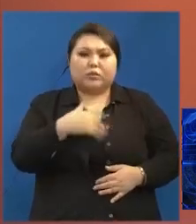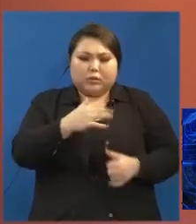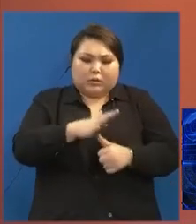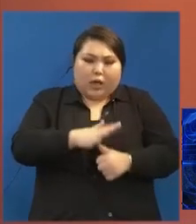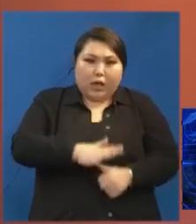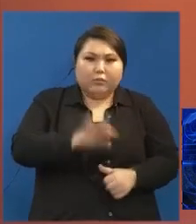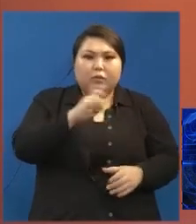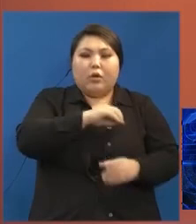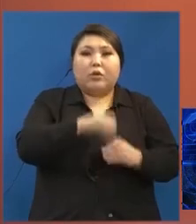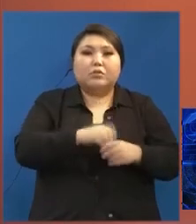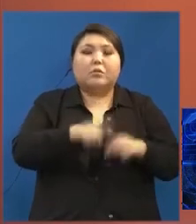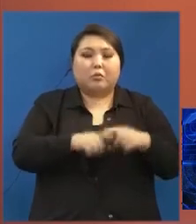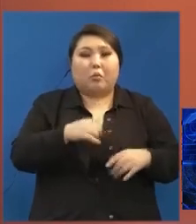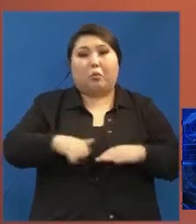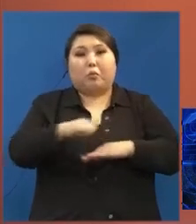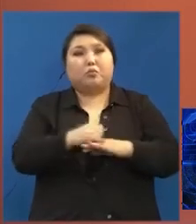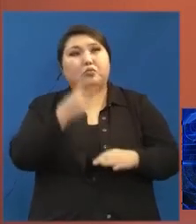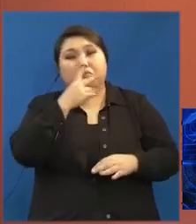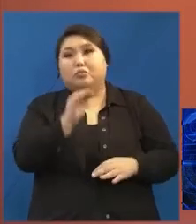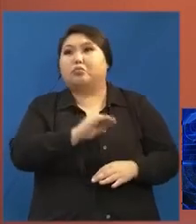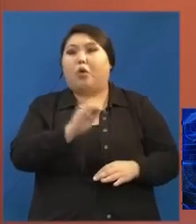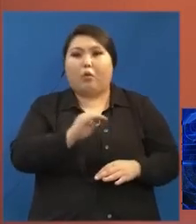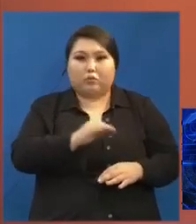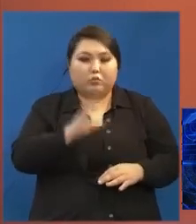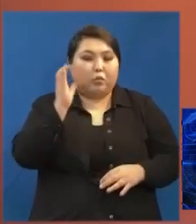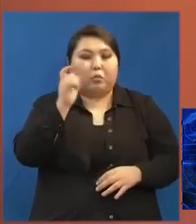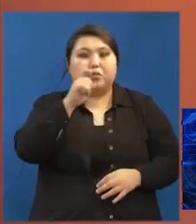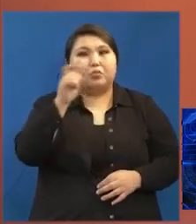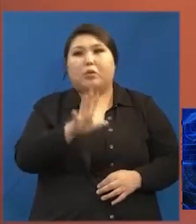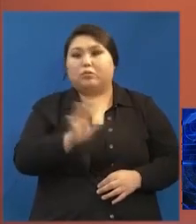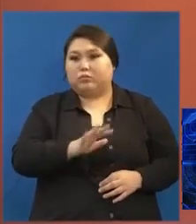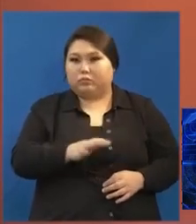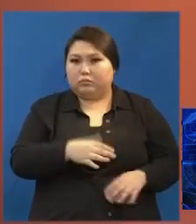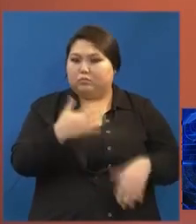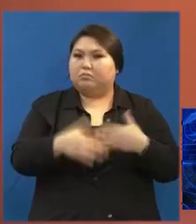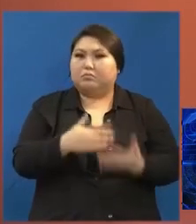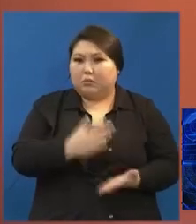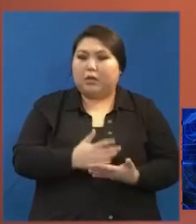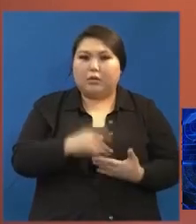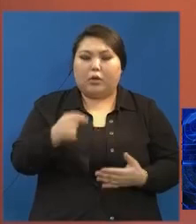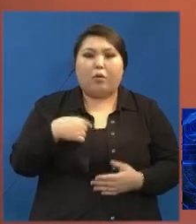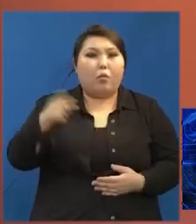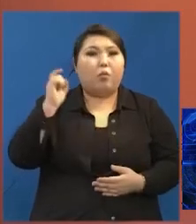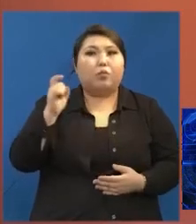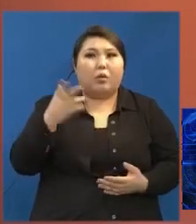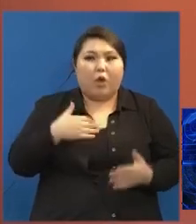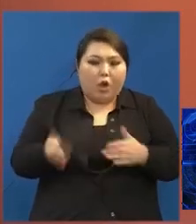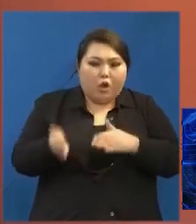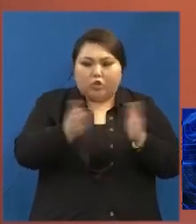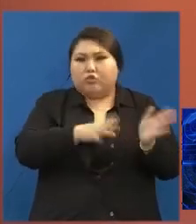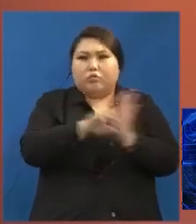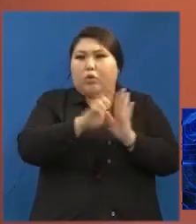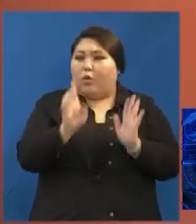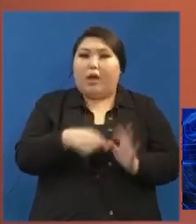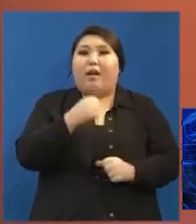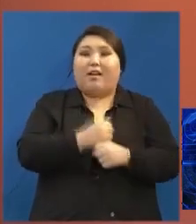орж байгааг бол ерөөсөө улс тооцдгүй сонсхойч хүсдэггүй байсан ийм зүйл байгаа. Тэгэхээр хуучин бол хойшлуушгүй